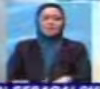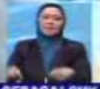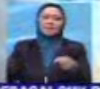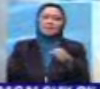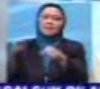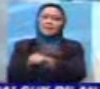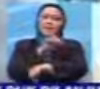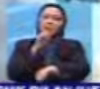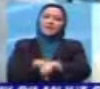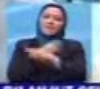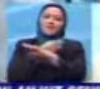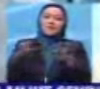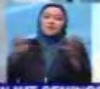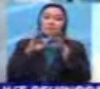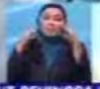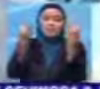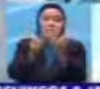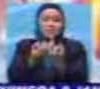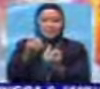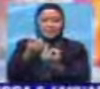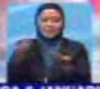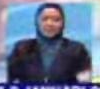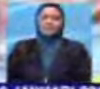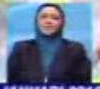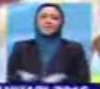keluarga di sini.